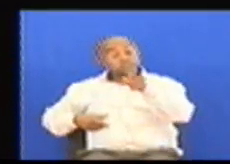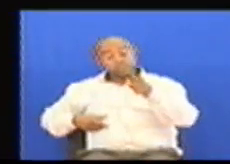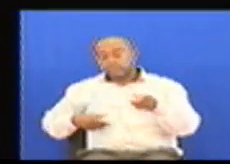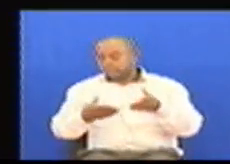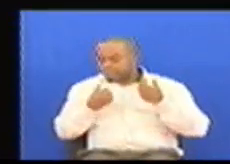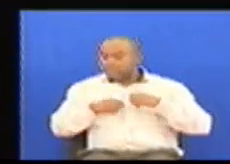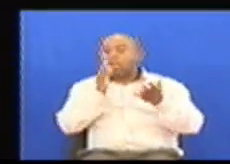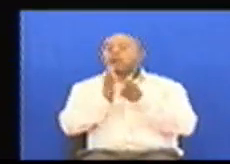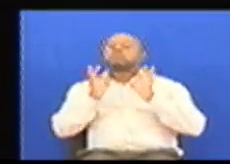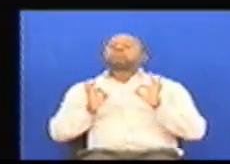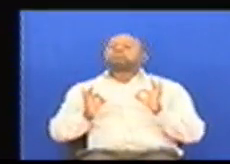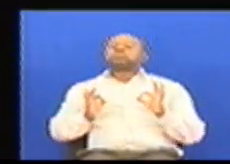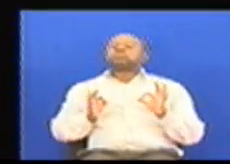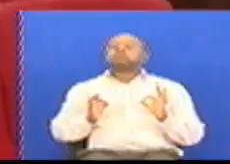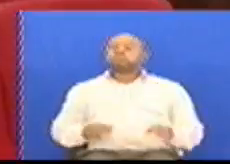sana.